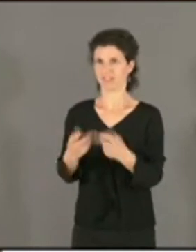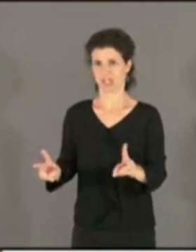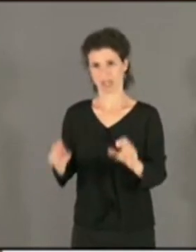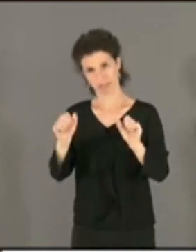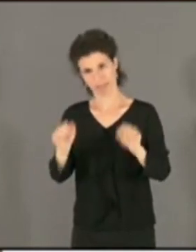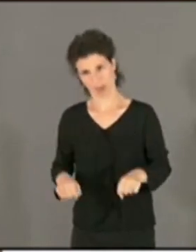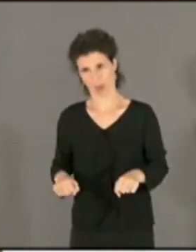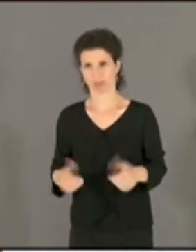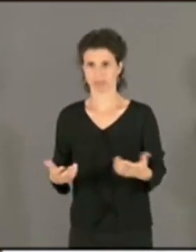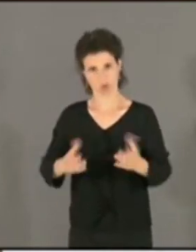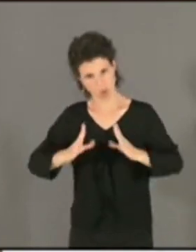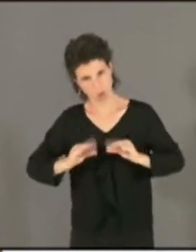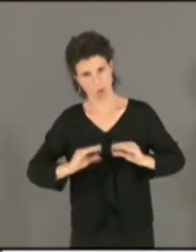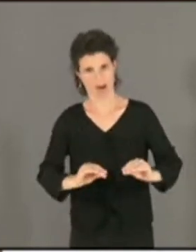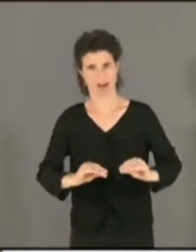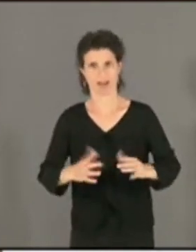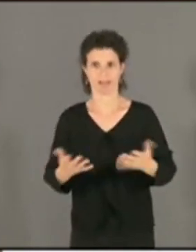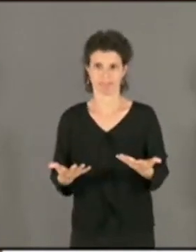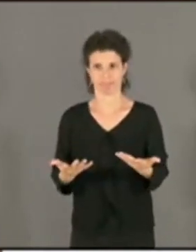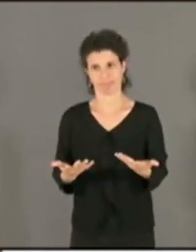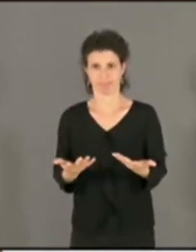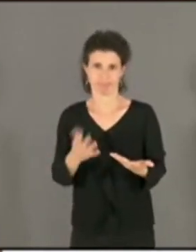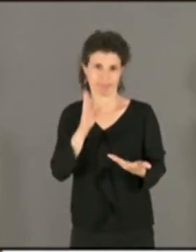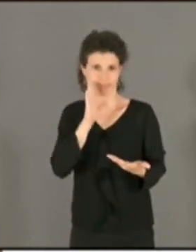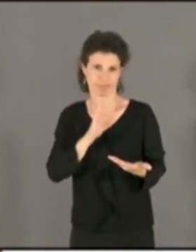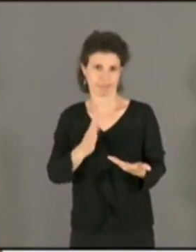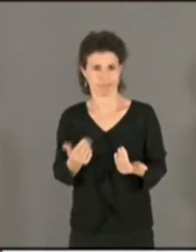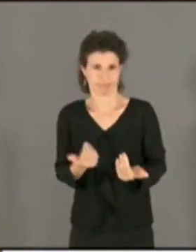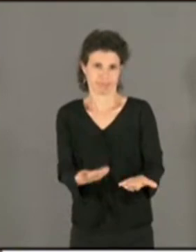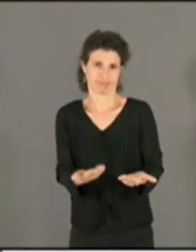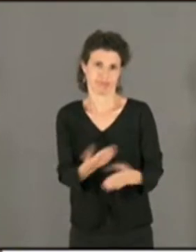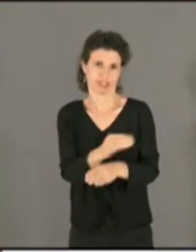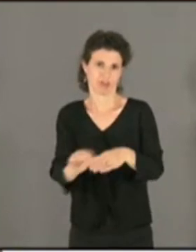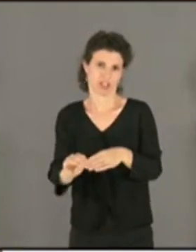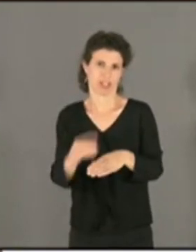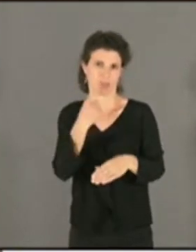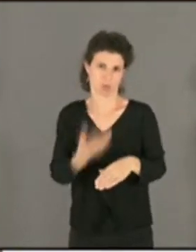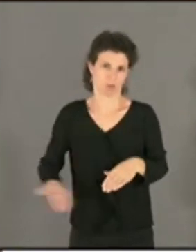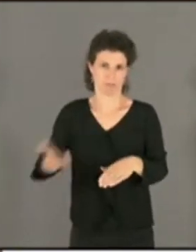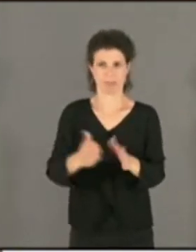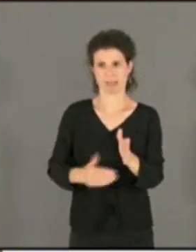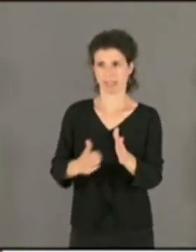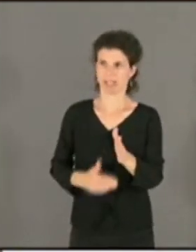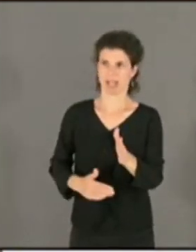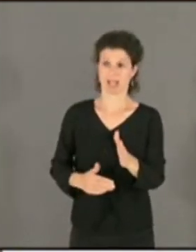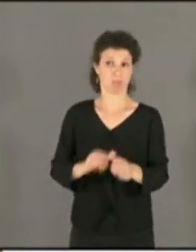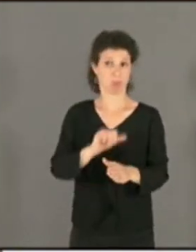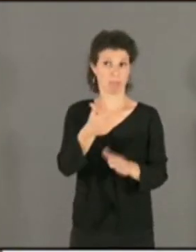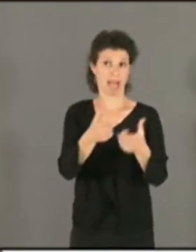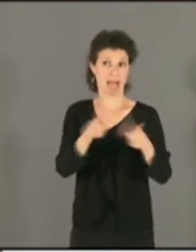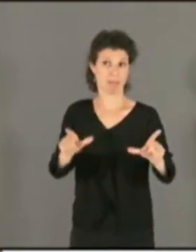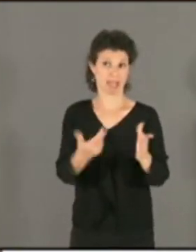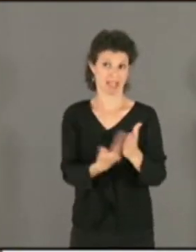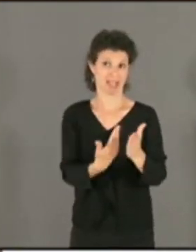un geste concret pour l'amélioration de la sécurité des Marseillais, qui, je le rappelle, est la première des libertés. Je crois que c'est